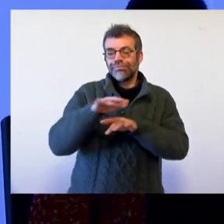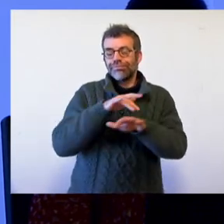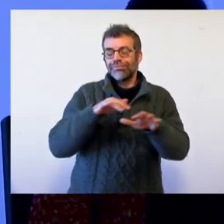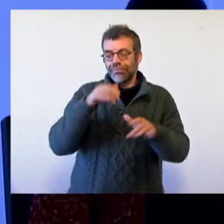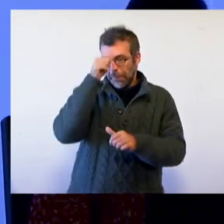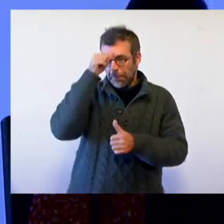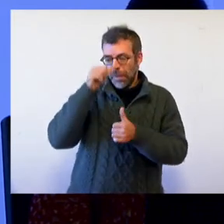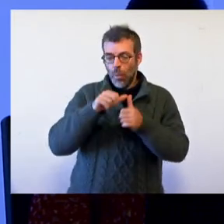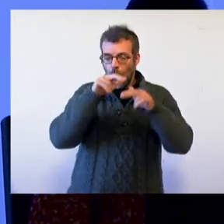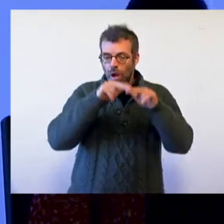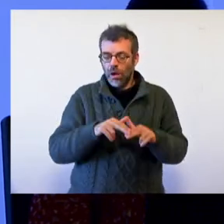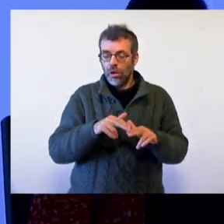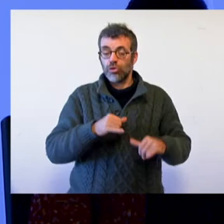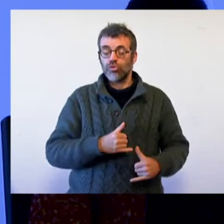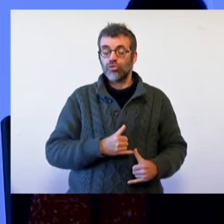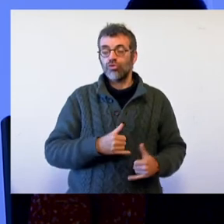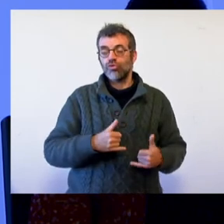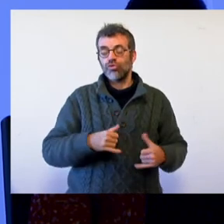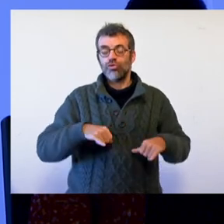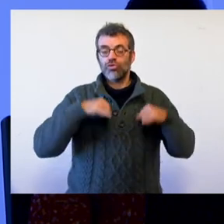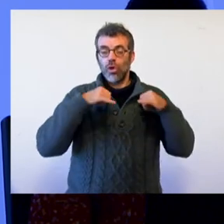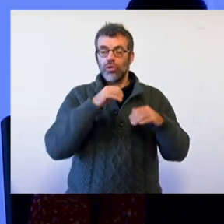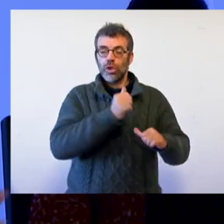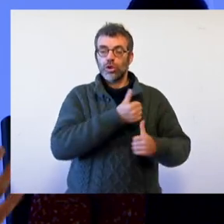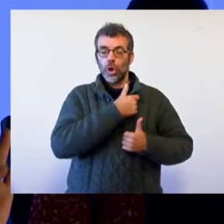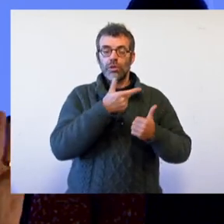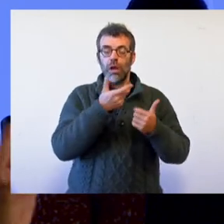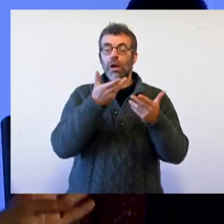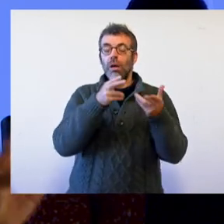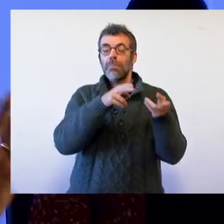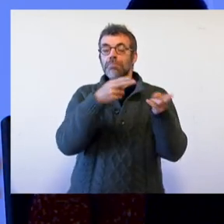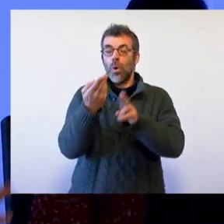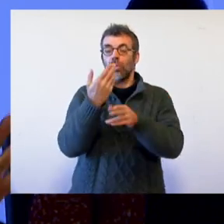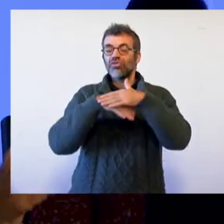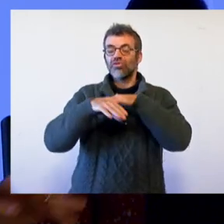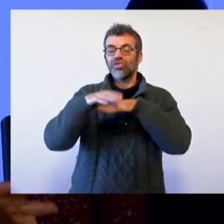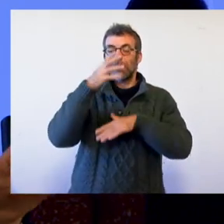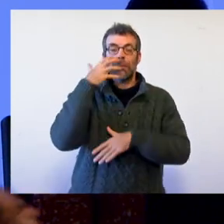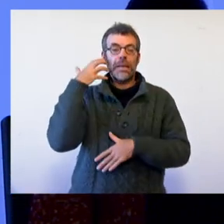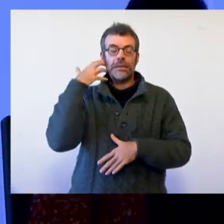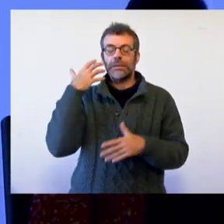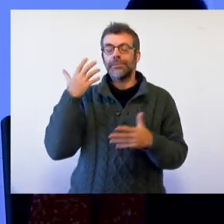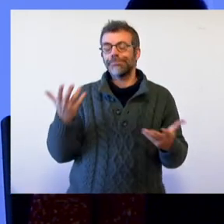soldat tombé au Mali. Donc, c'est en cours à la Cité des Arts,